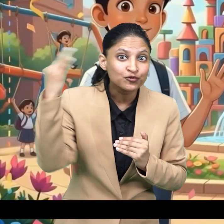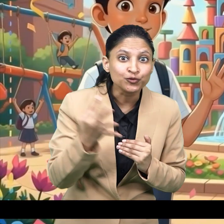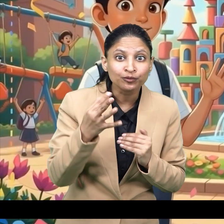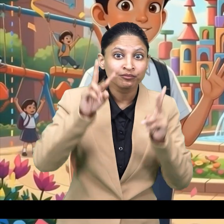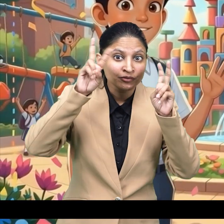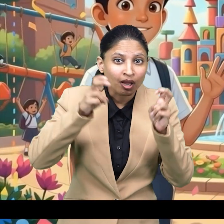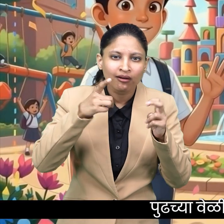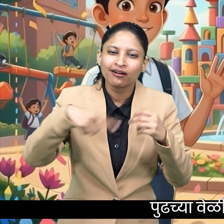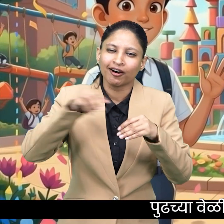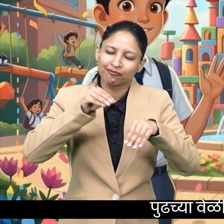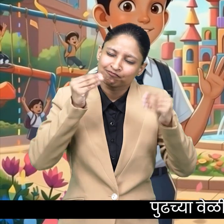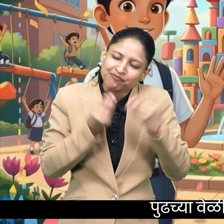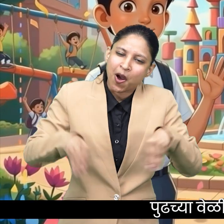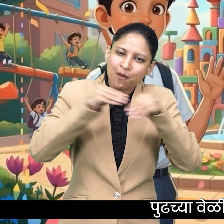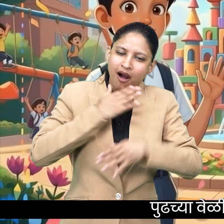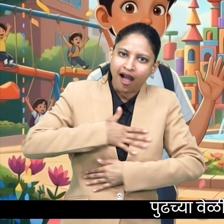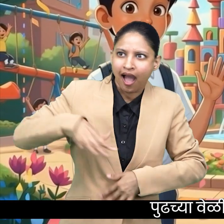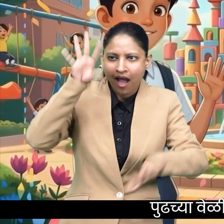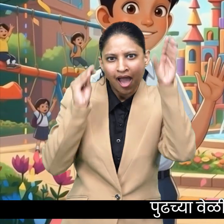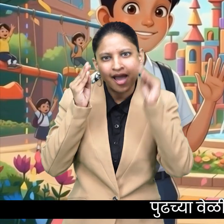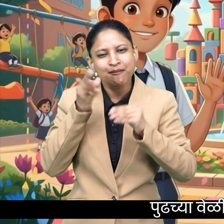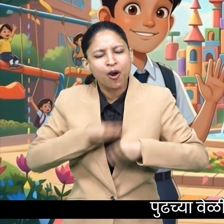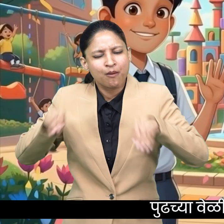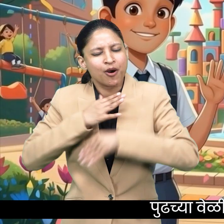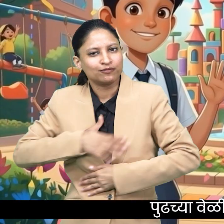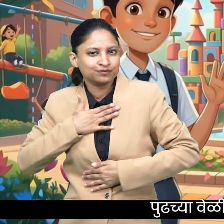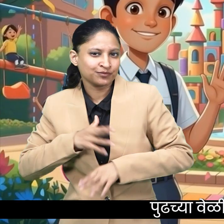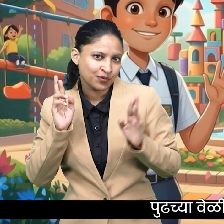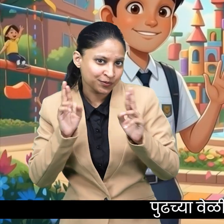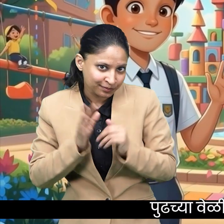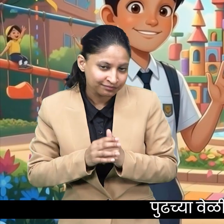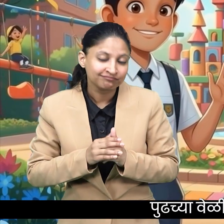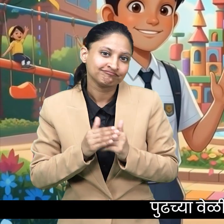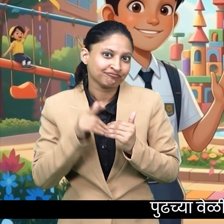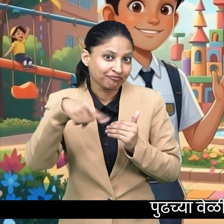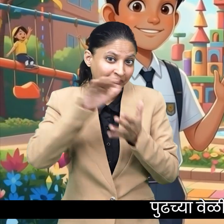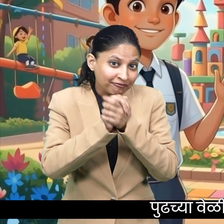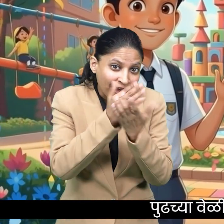बाय बाय मित्रांनो, पुढच्या वेळी अधिक मजा आणि शिकण्यास भेटू.